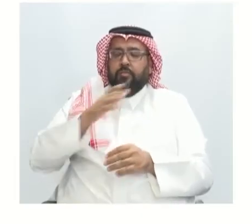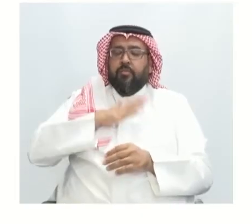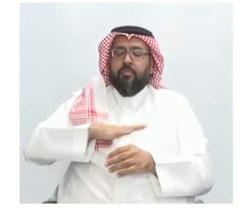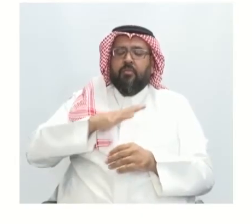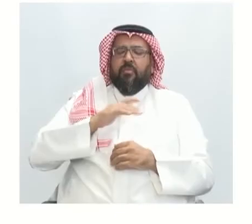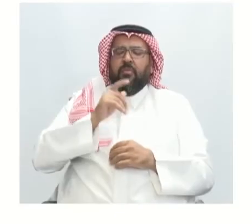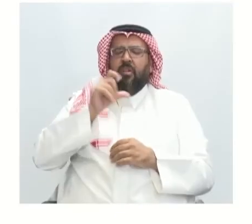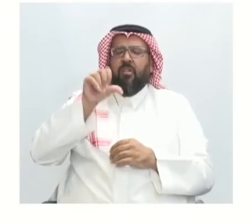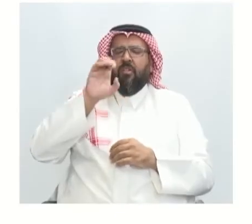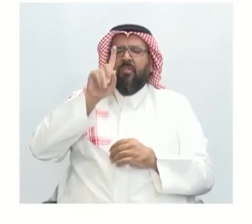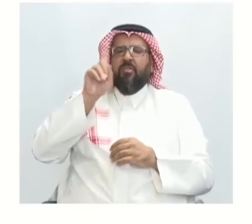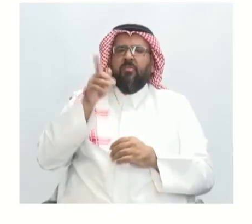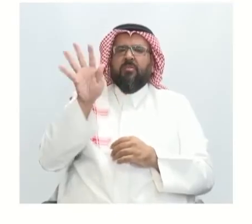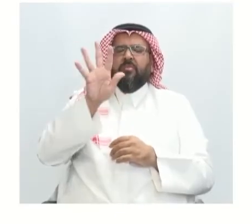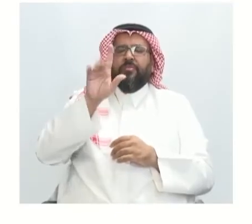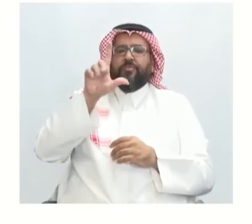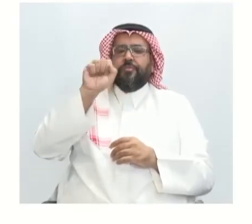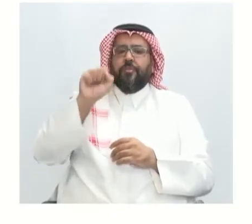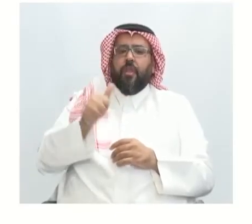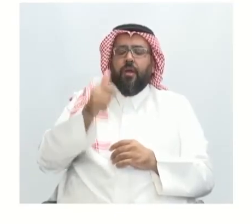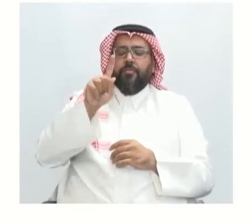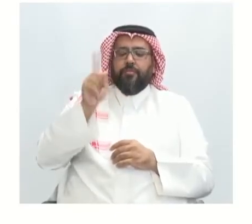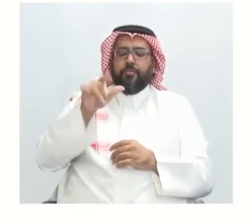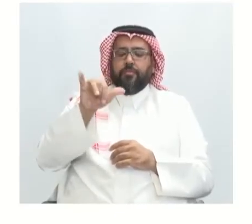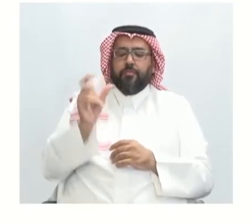تعالى وبشر الصابرين